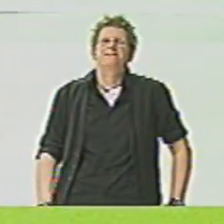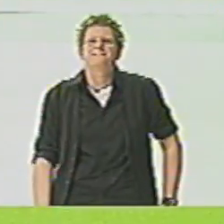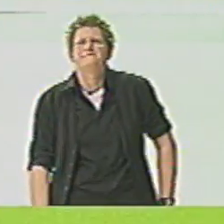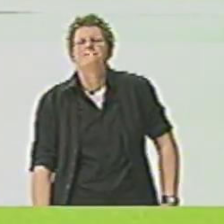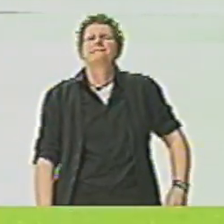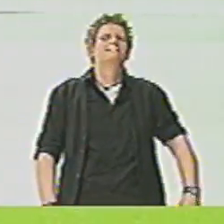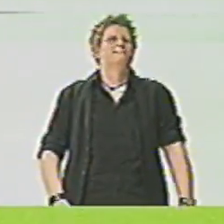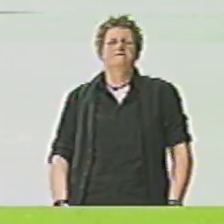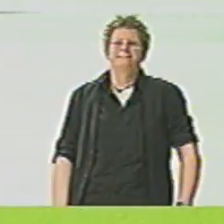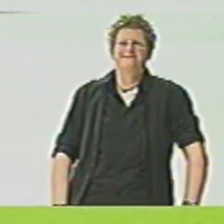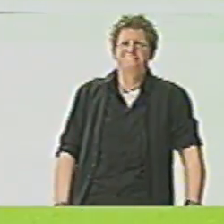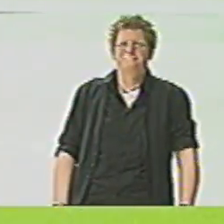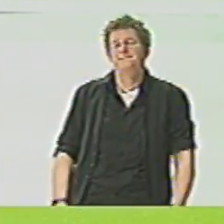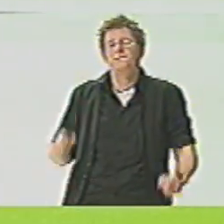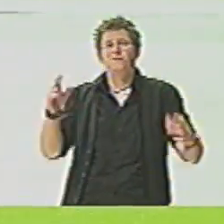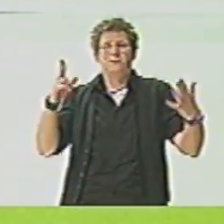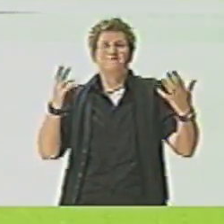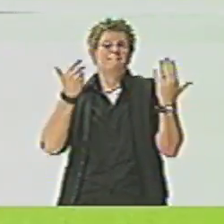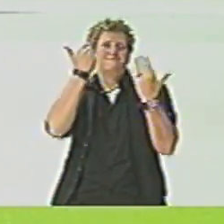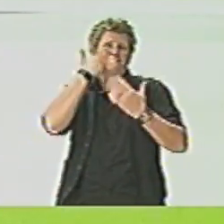Ja, liebe Freundinnen, liebe Freunde,